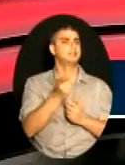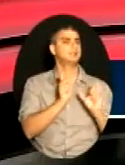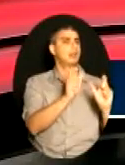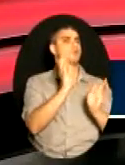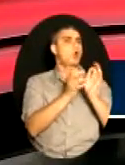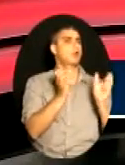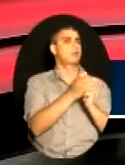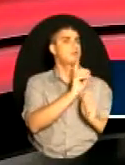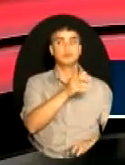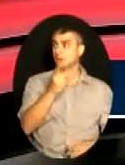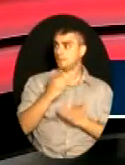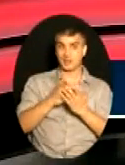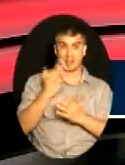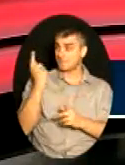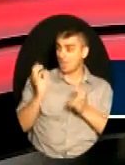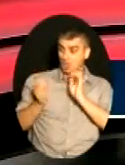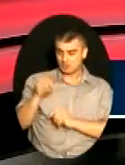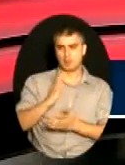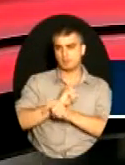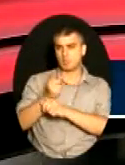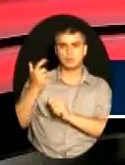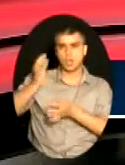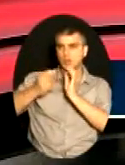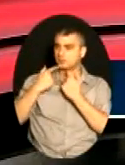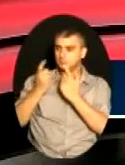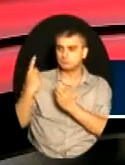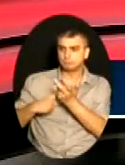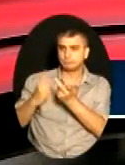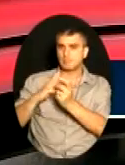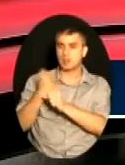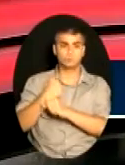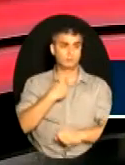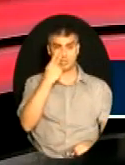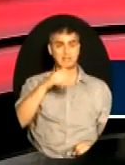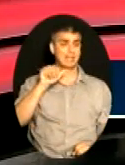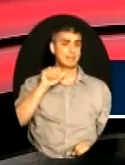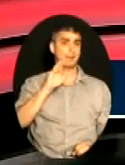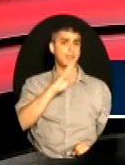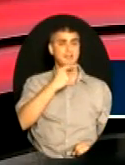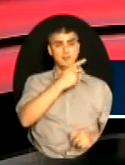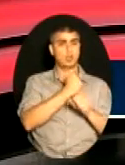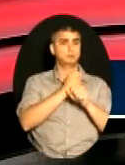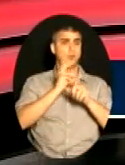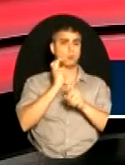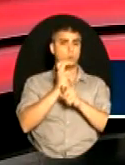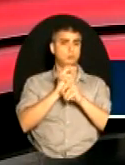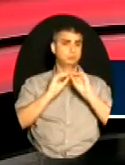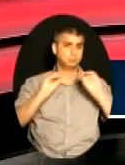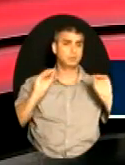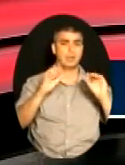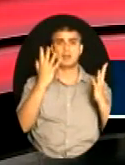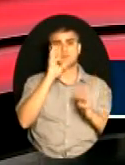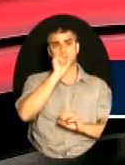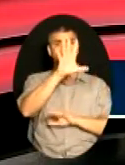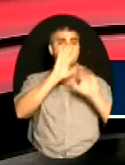הכי המתודרכים ברגע שבא עורדין, עורדין נפגש. ראיתי פעם את איתמר בן גביר עושה קורס הדרכה, זה צולם, זה שודר בטלוויזיה.